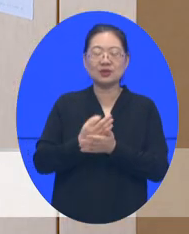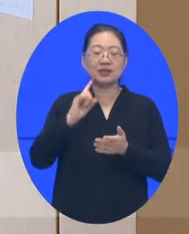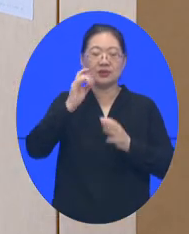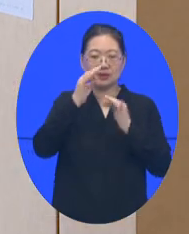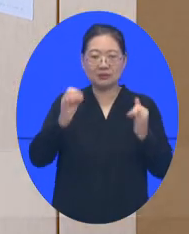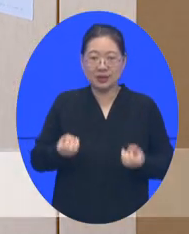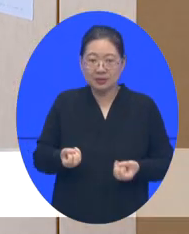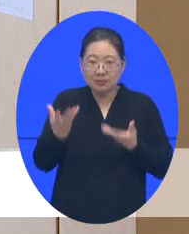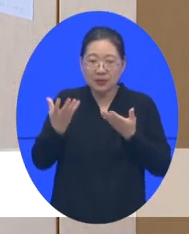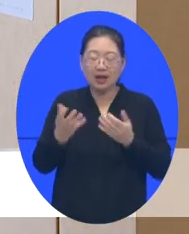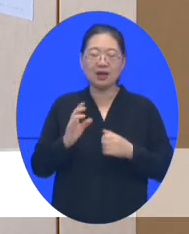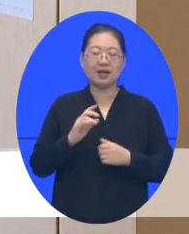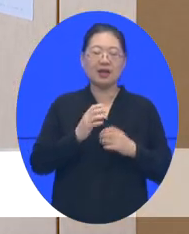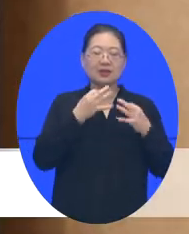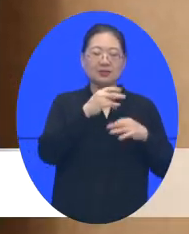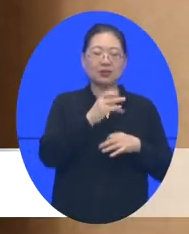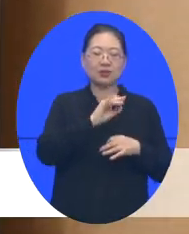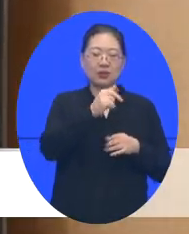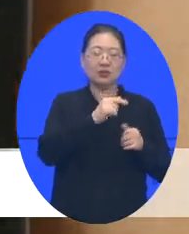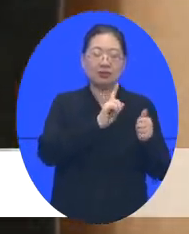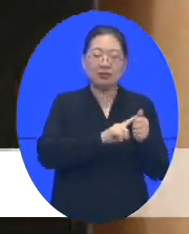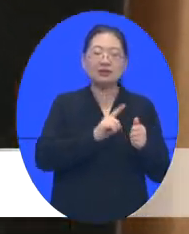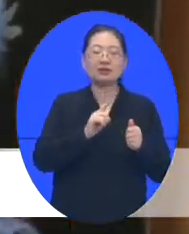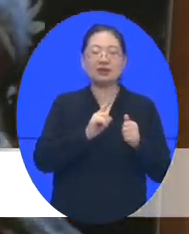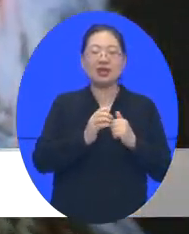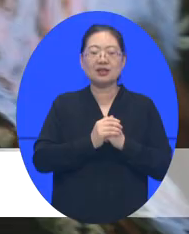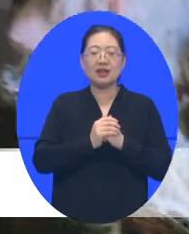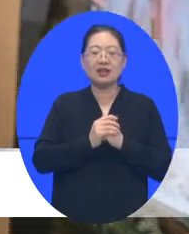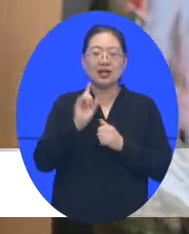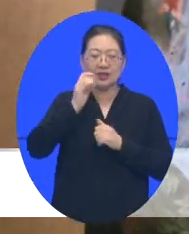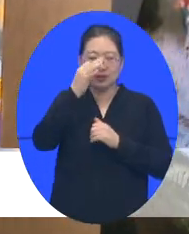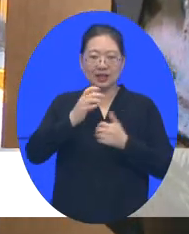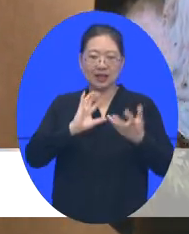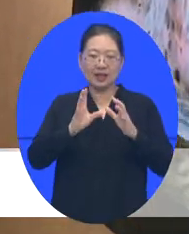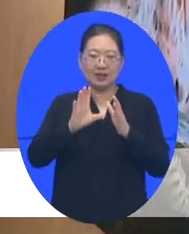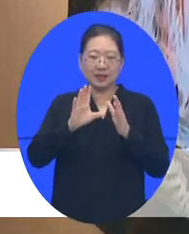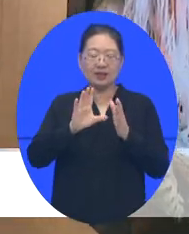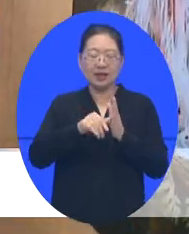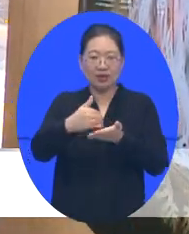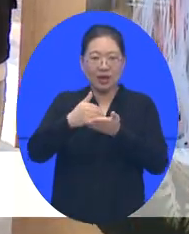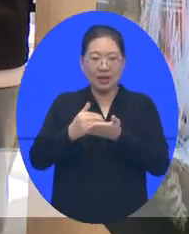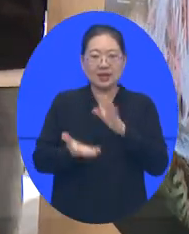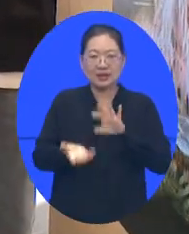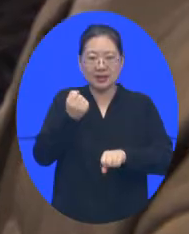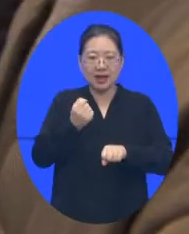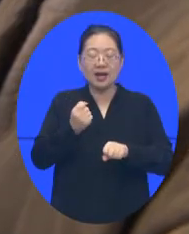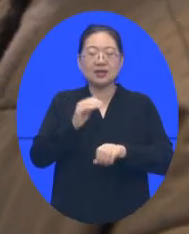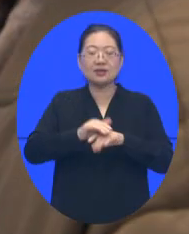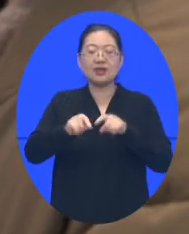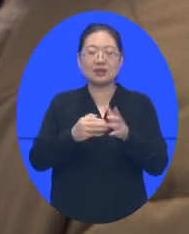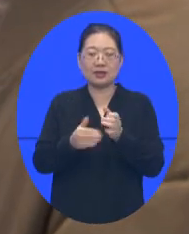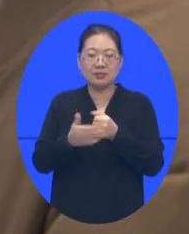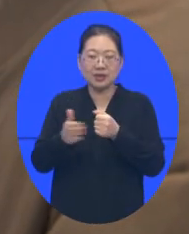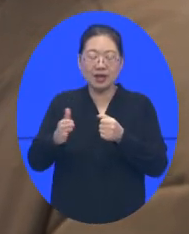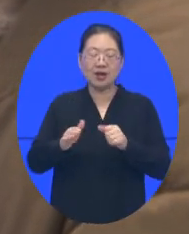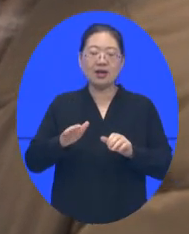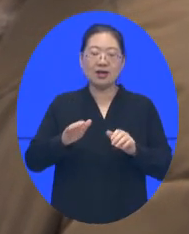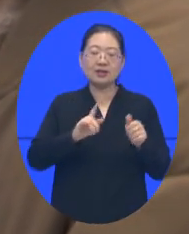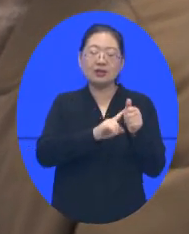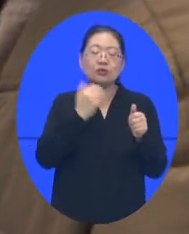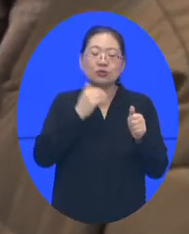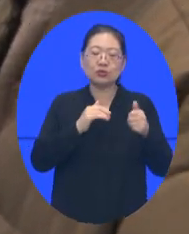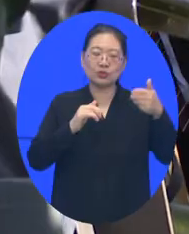페스티벌. 김동연 경기도지사가 예술인 간담회에서 나온 건의사항을 즉각 반영한 결과입니다. 대상은 올 7월과